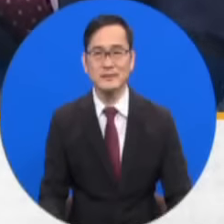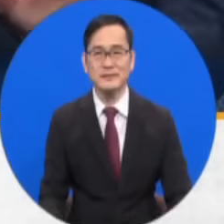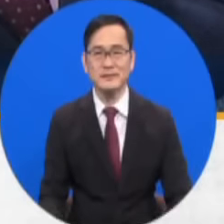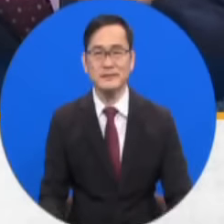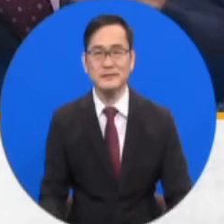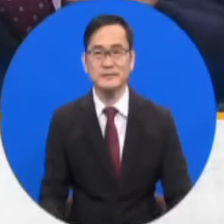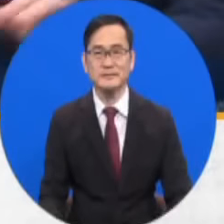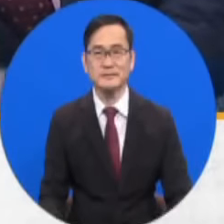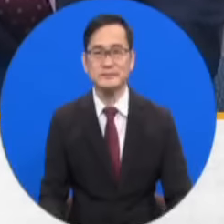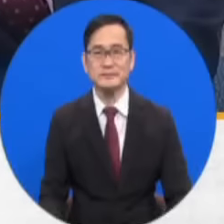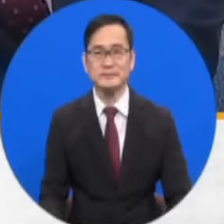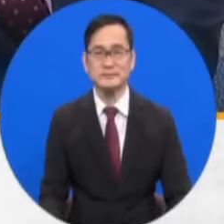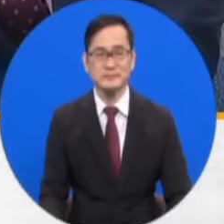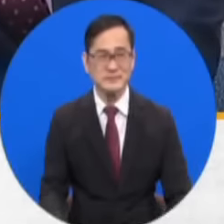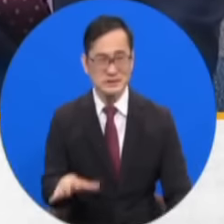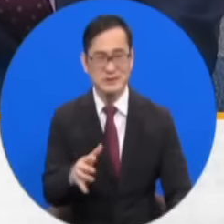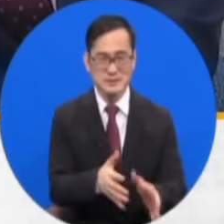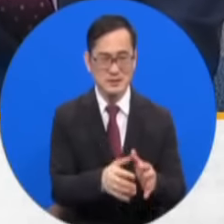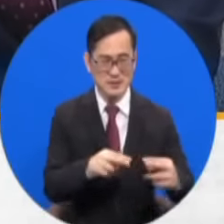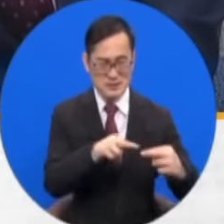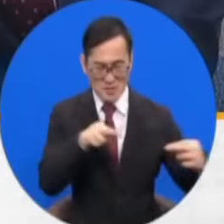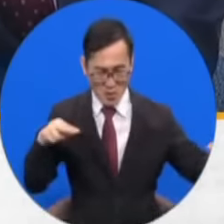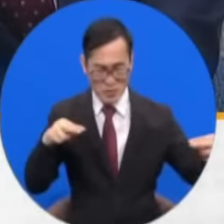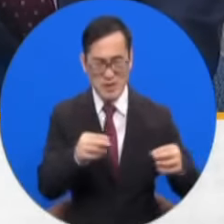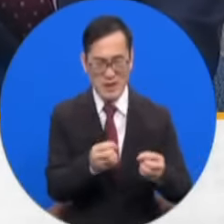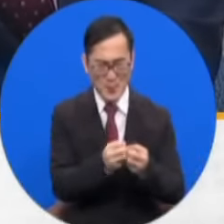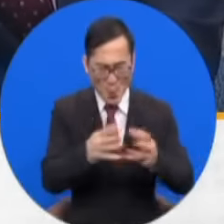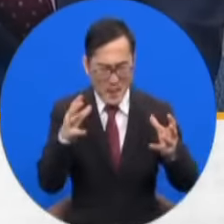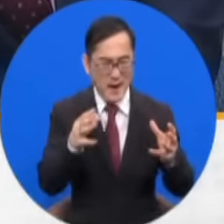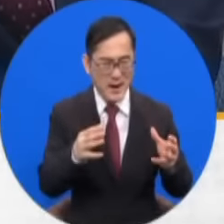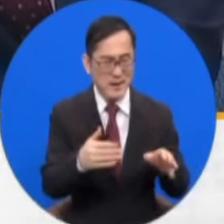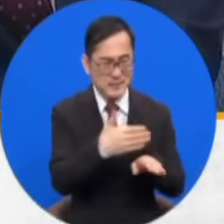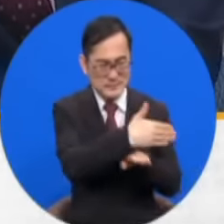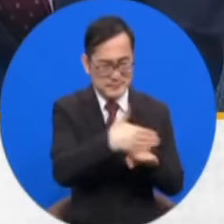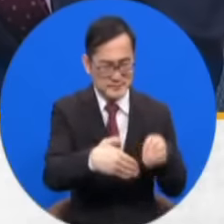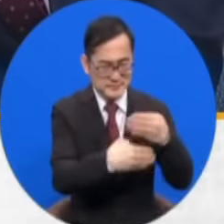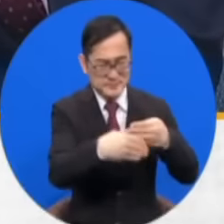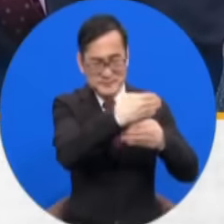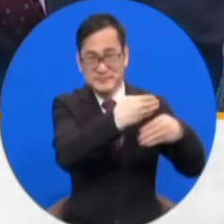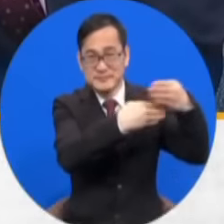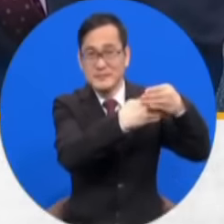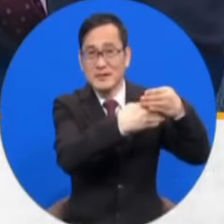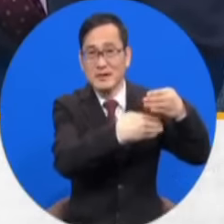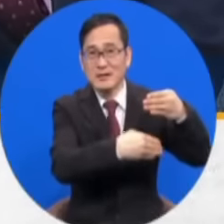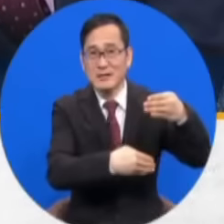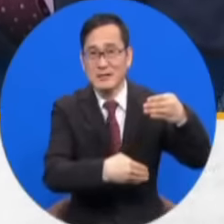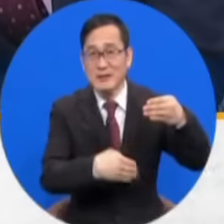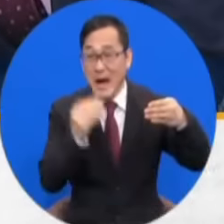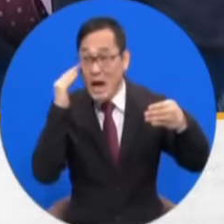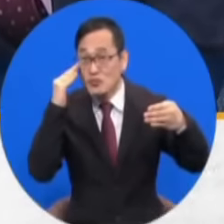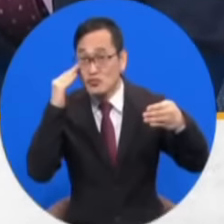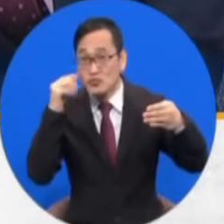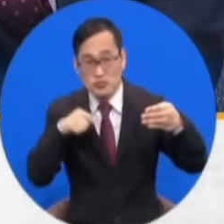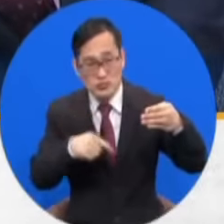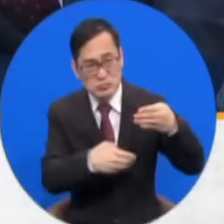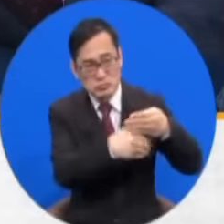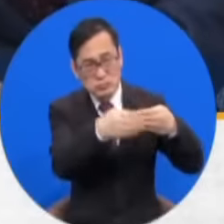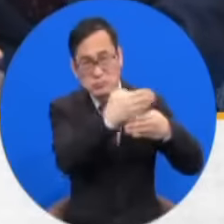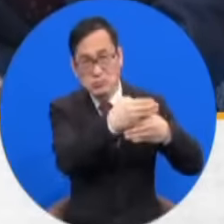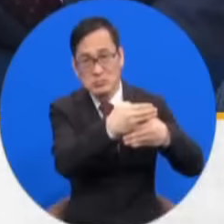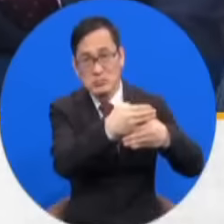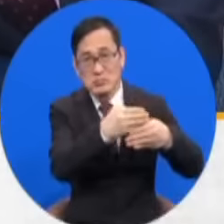경의선 도로 철도 폭파한 것도 그런 저런 일만의 불안감이 반영된 조치가 아닌가 저는 그게 해석이 돼요 아 북한